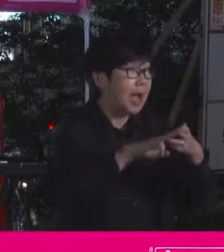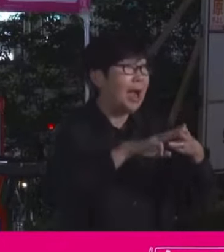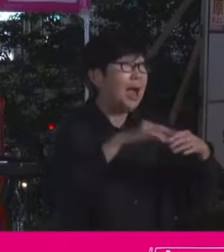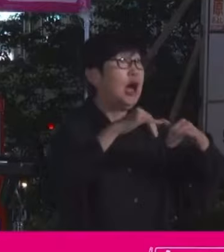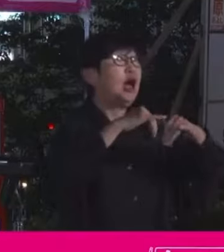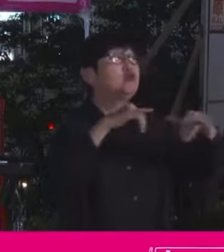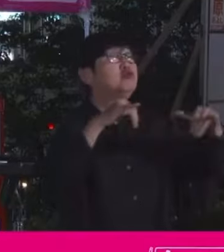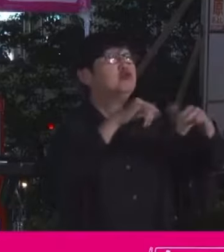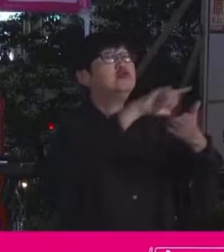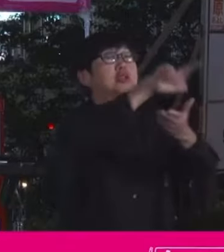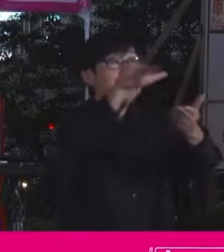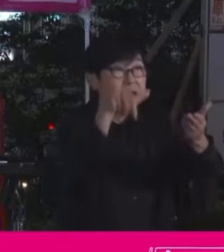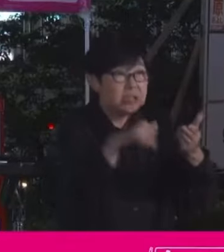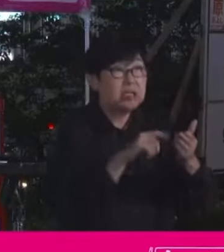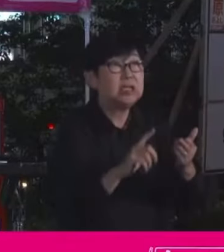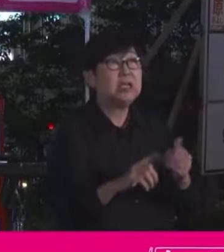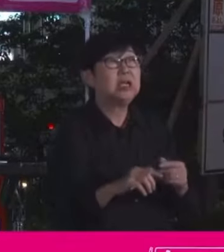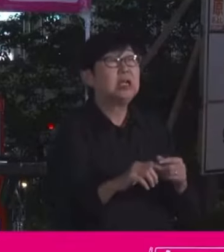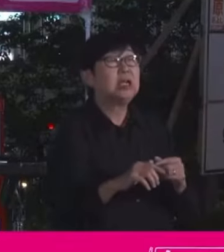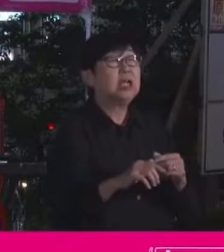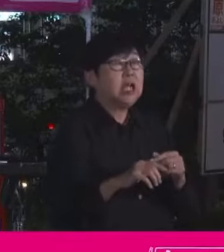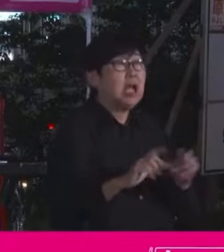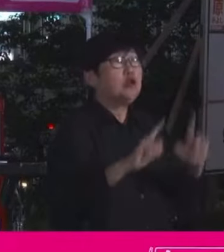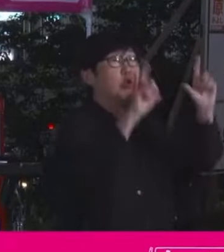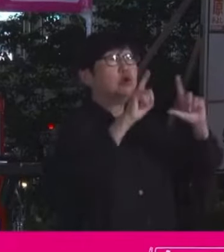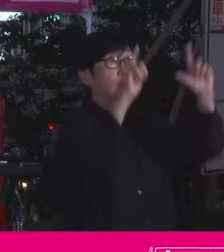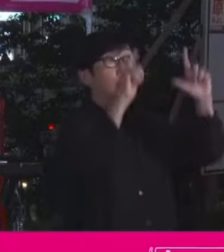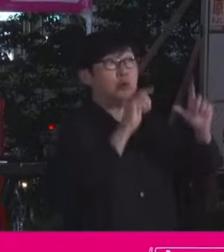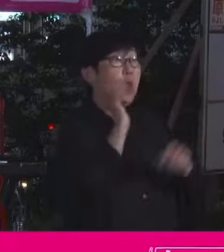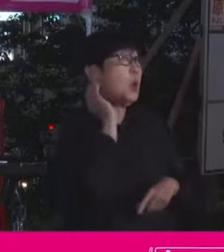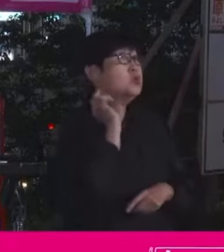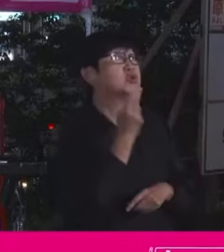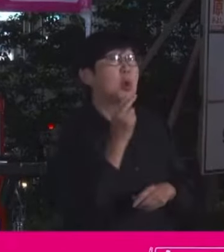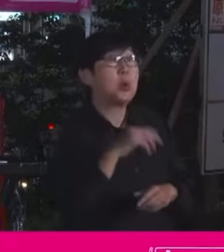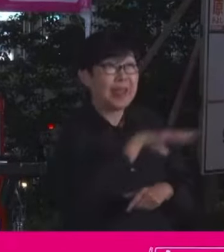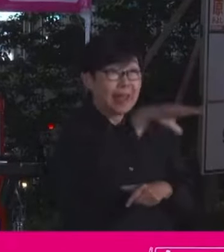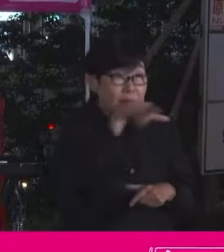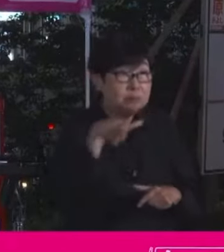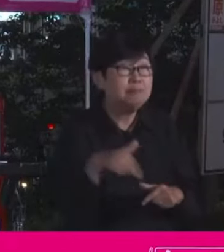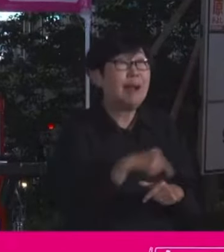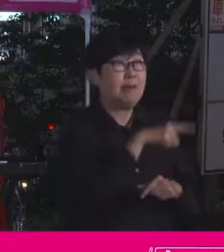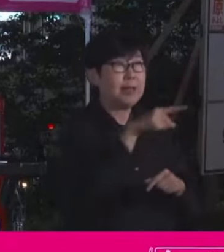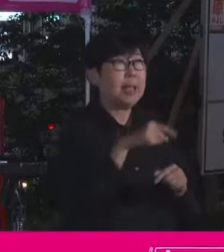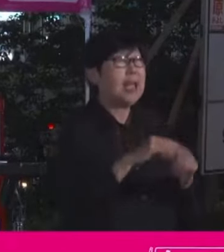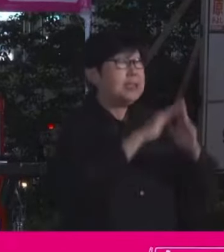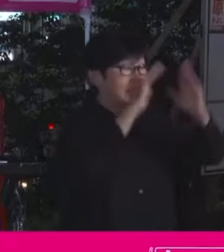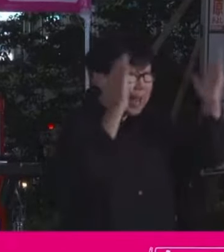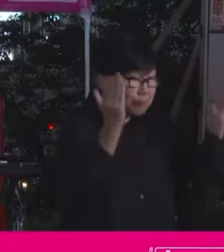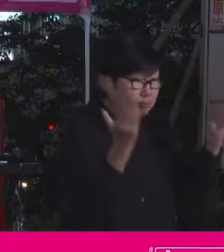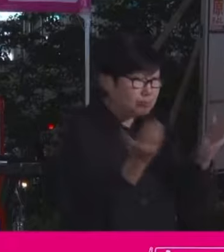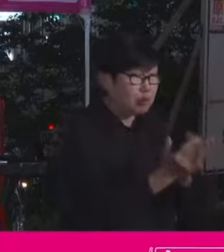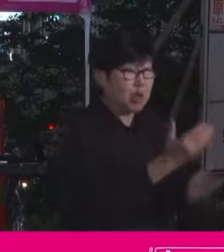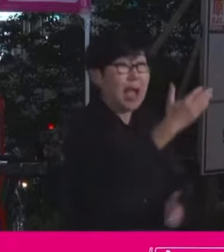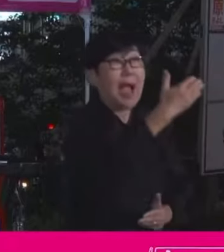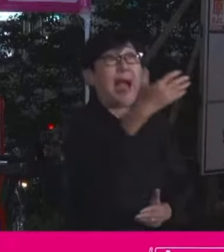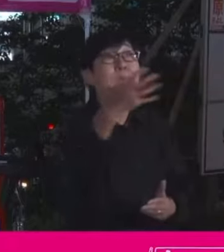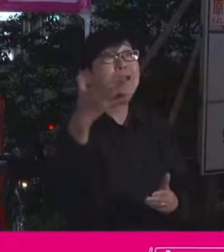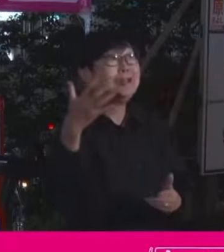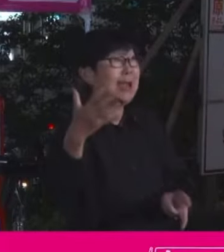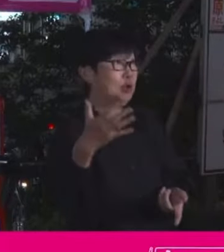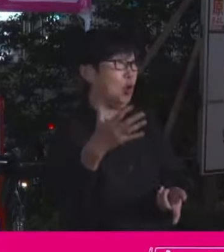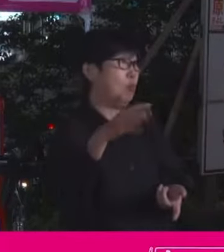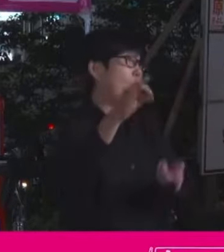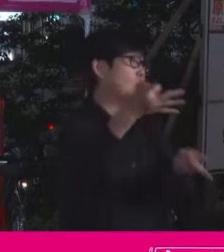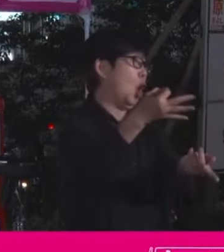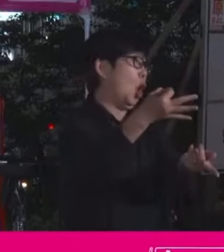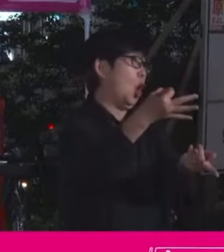東京の首都圏と周りの県も含めてこれは全部アメリカのものなんです。戦後ずっ